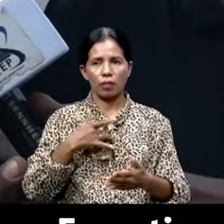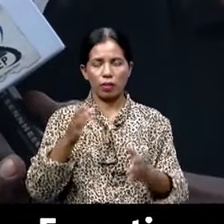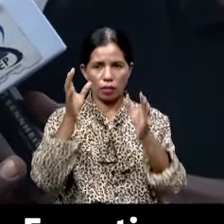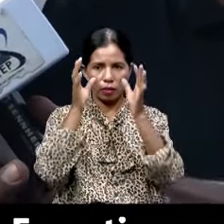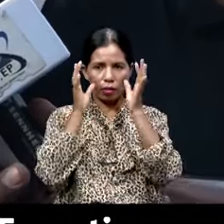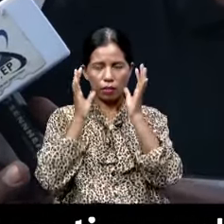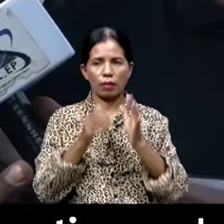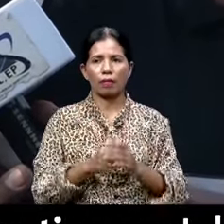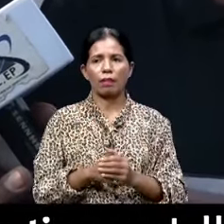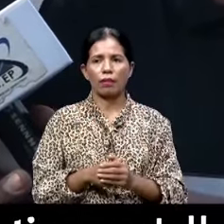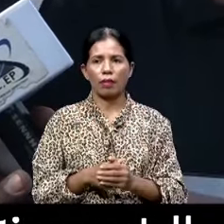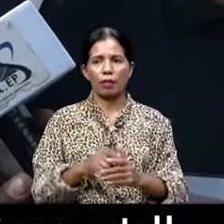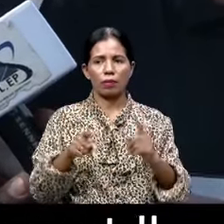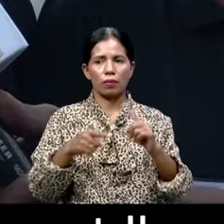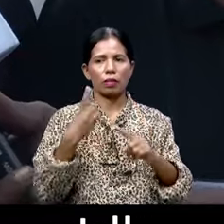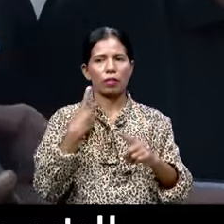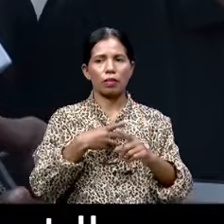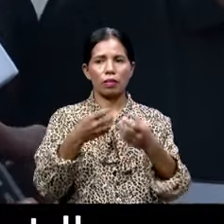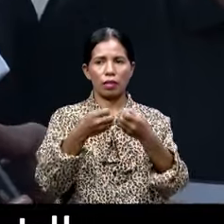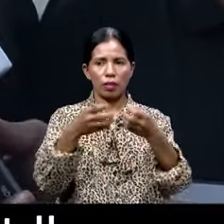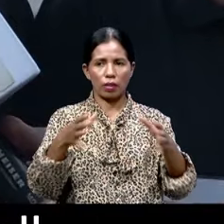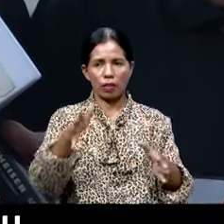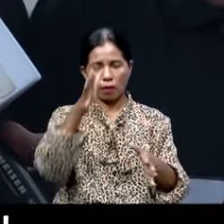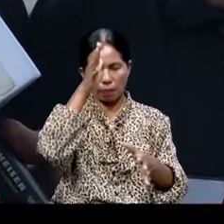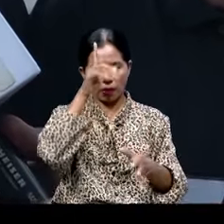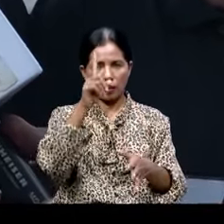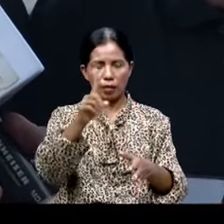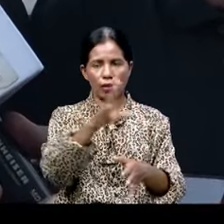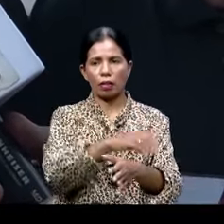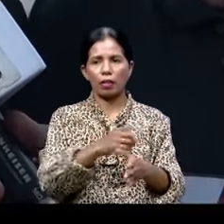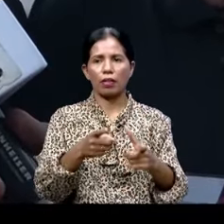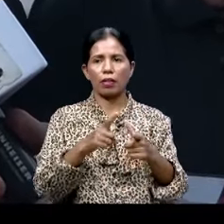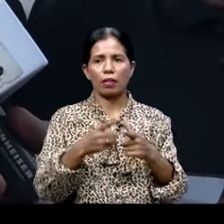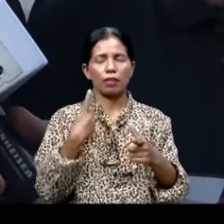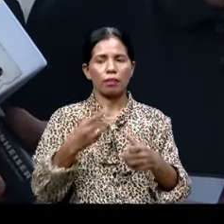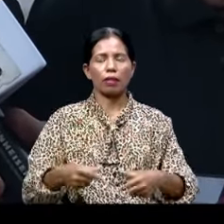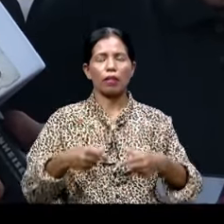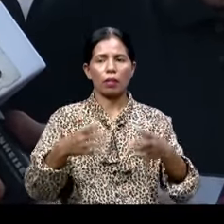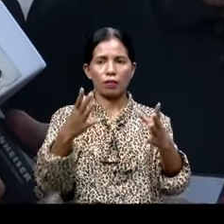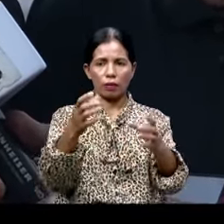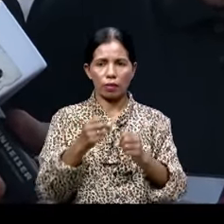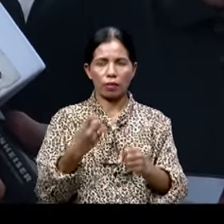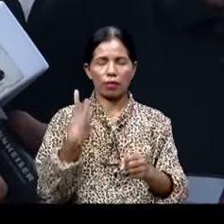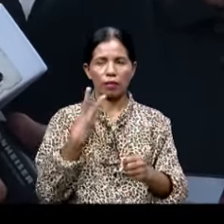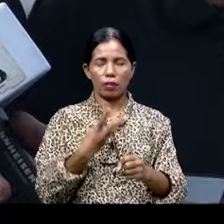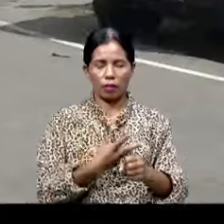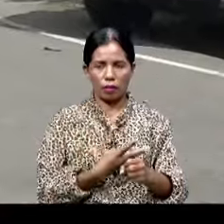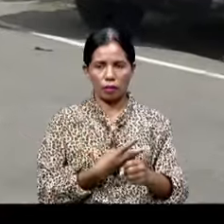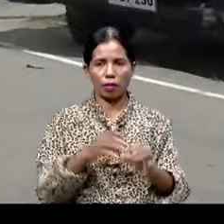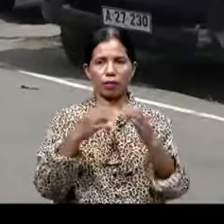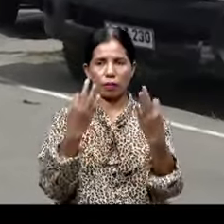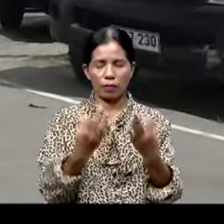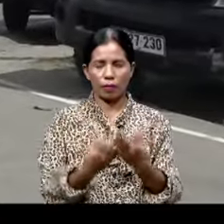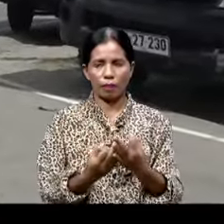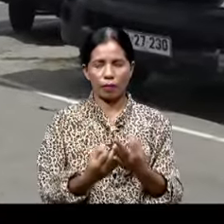triste o ira ta la ko amanida ne be maka ita bele fote anesa ita ne protetor ya familia